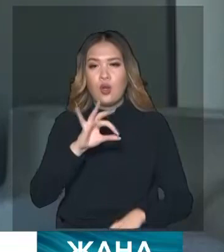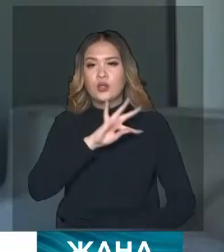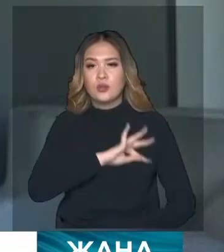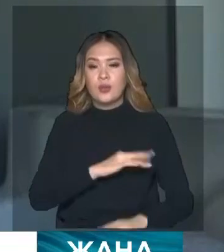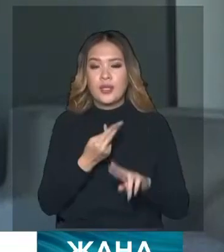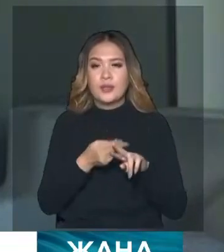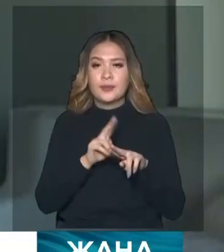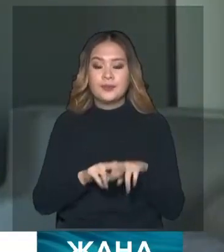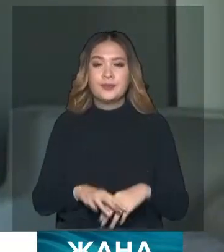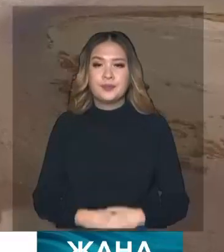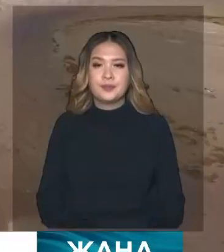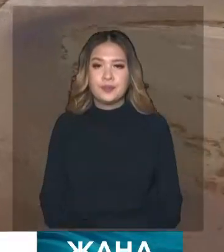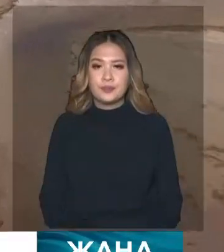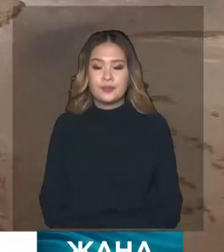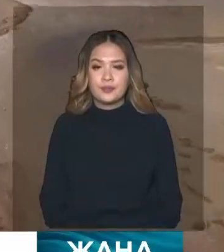осы.